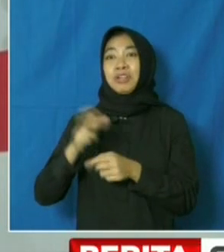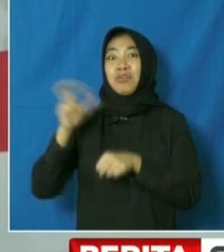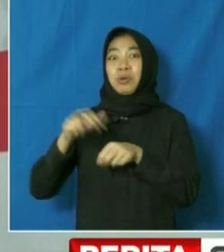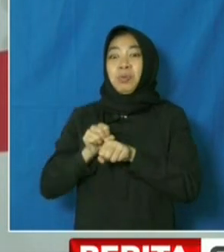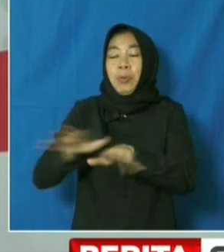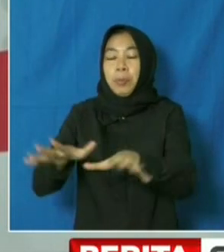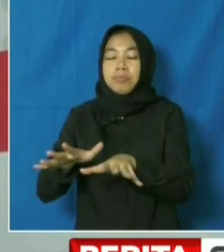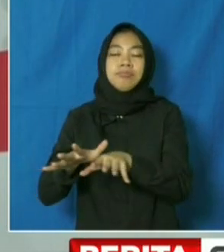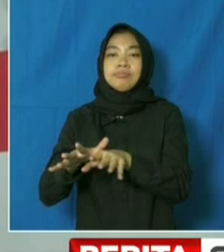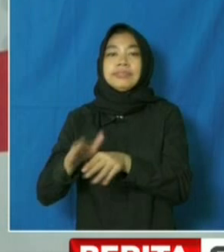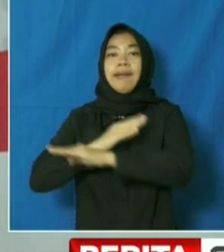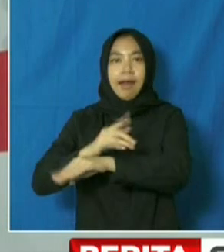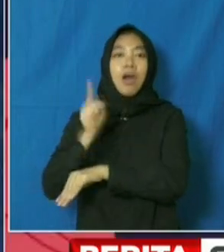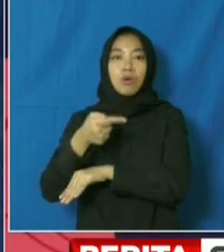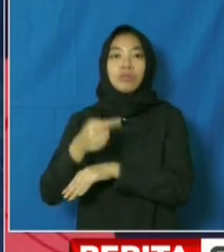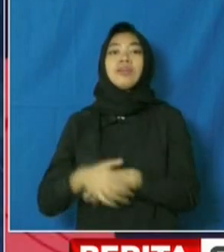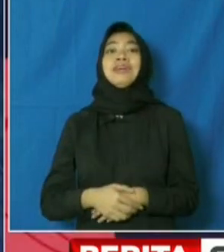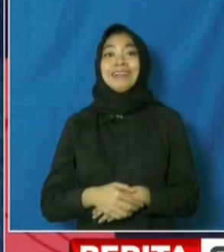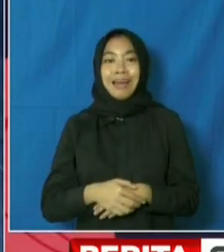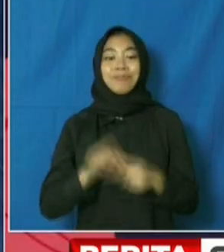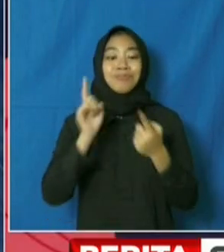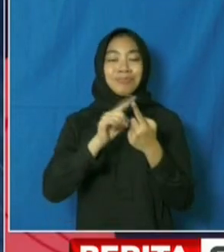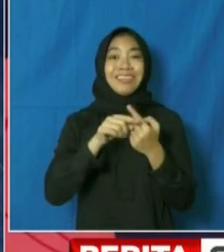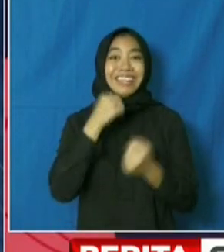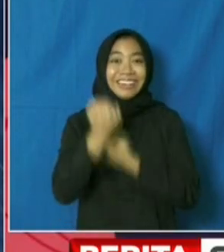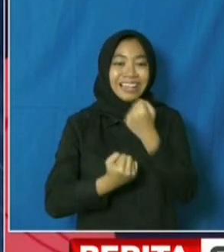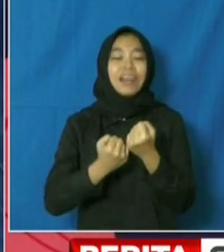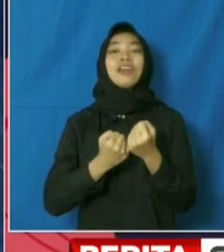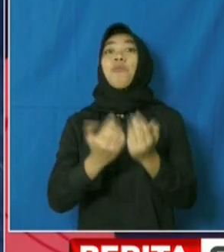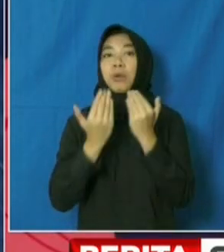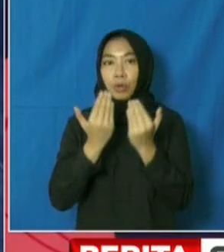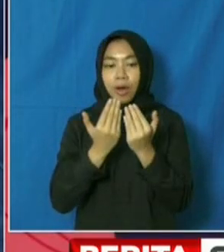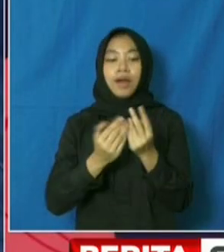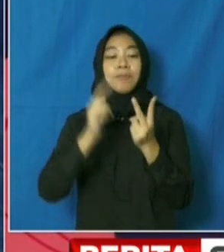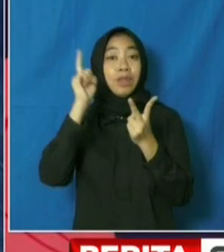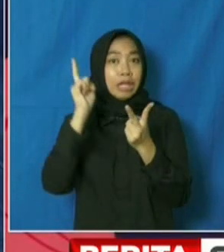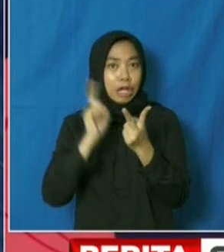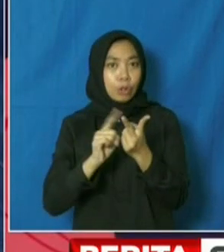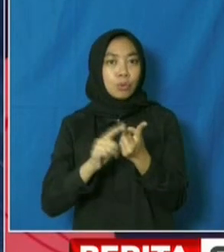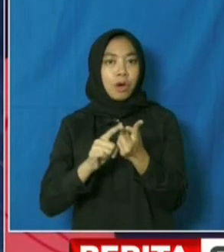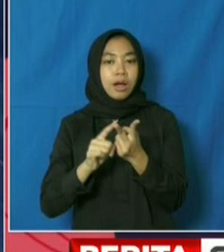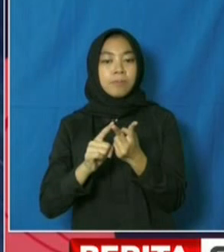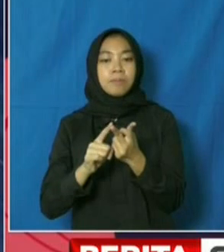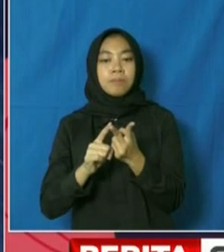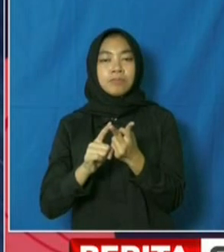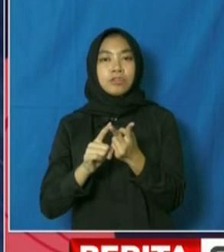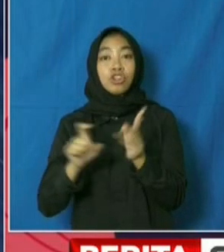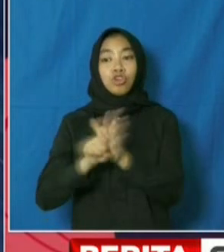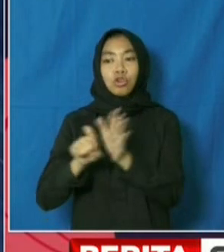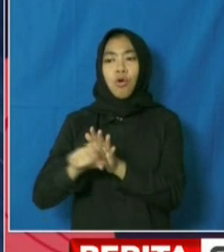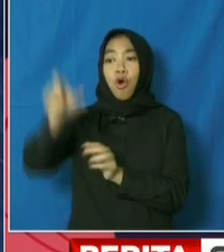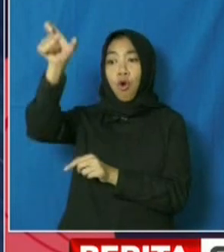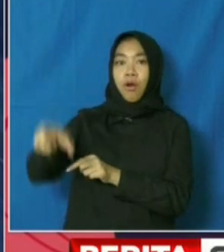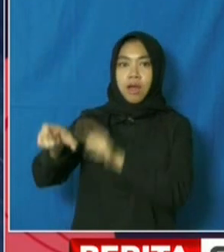istiar disamping juga soal doa Kemudian yang kedua ketika ada orang yang sudah